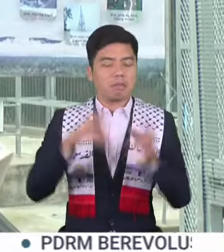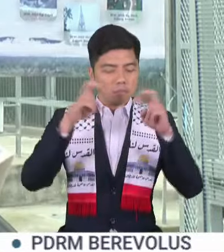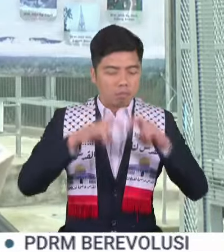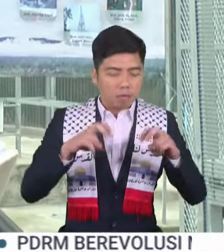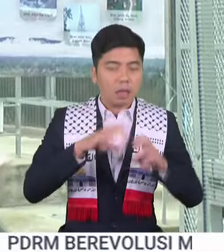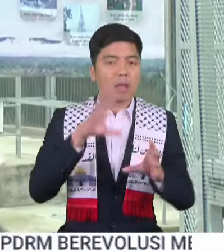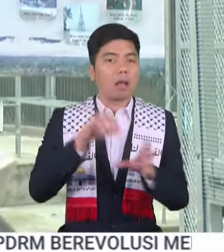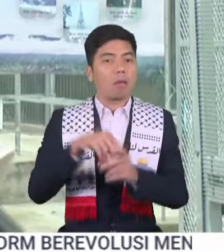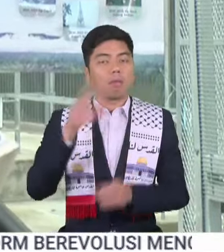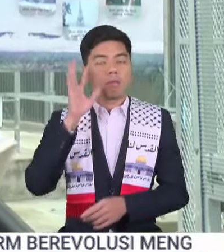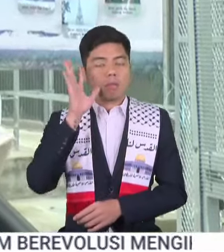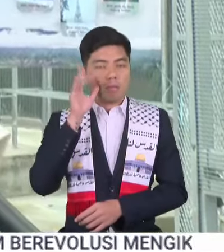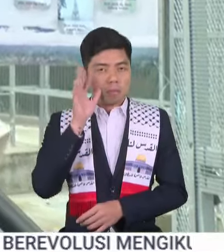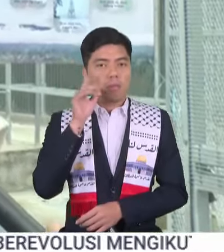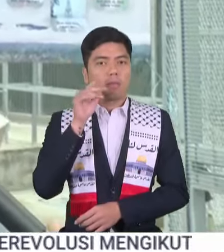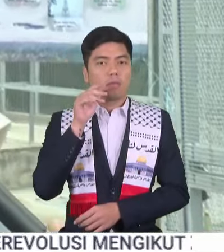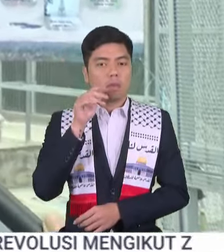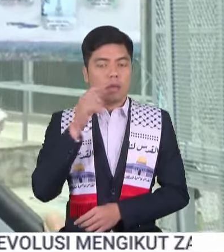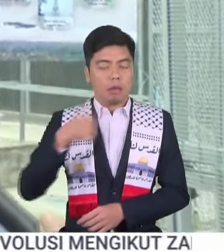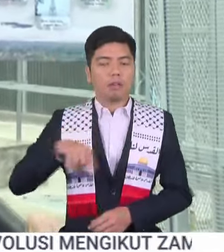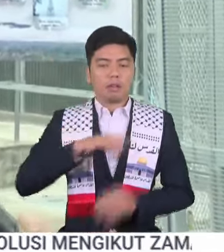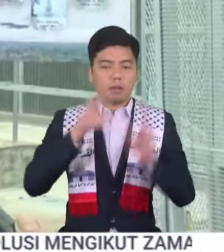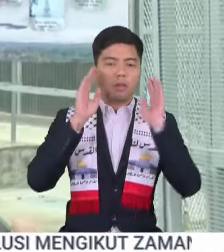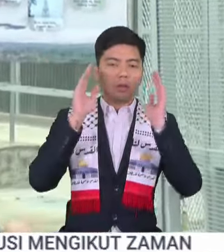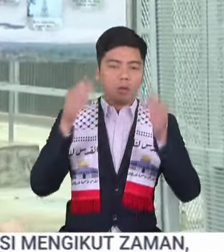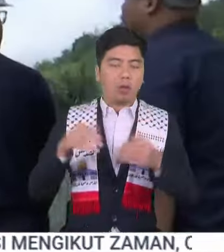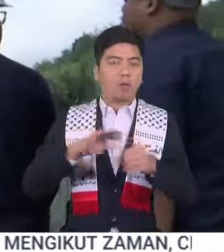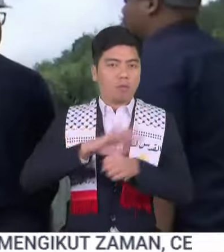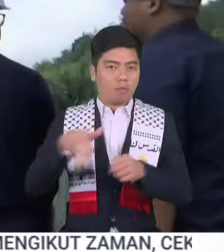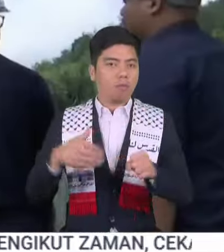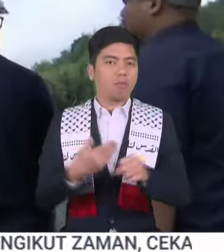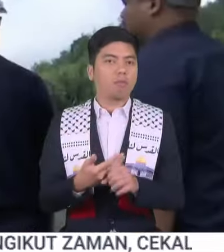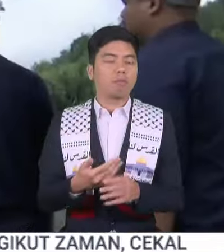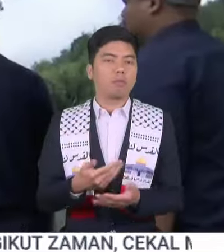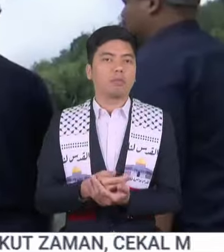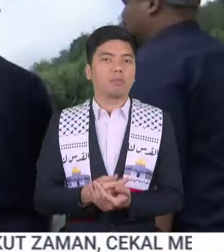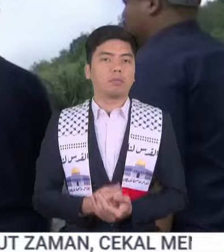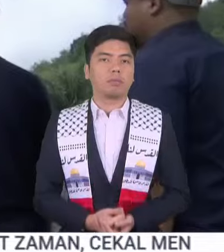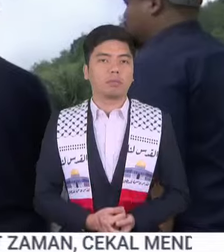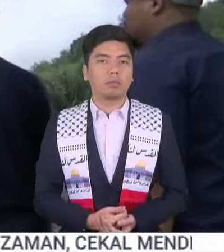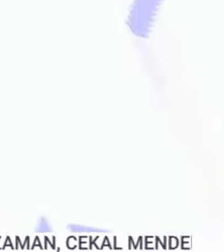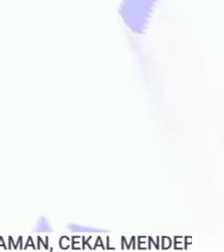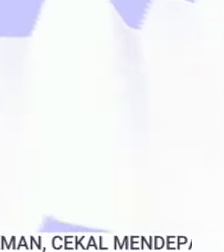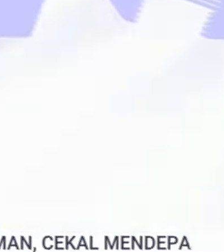penyelidikan di Melaka ni kita akan fokus ke situ dulu lah.